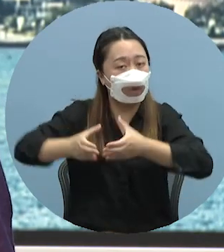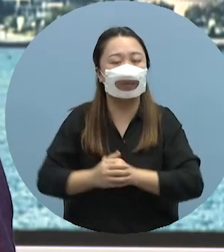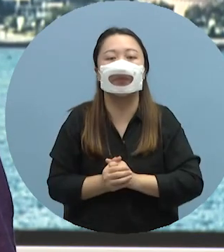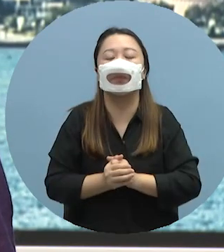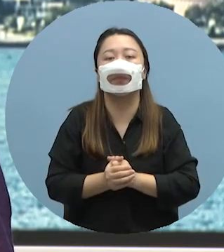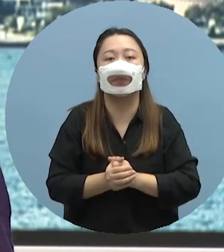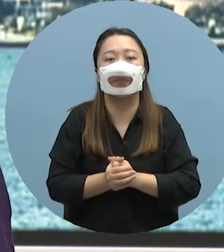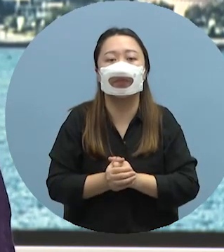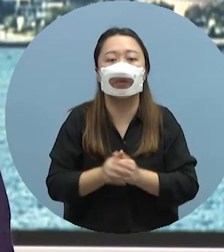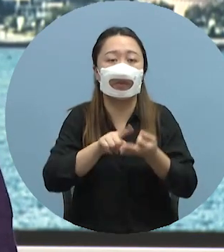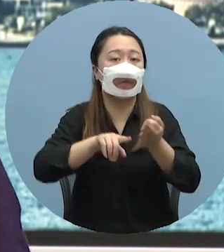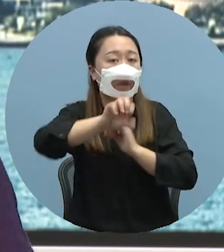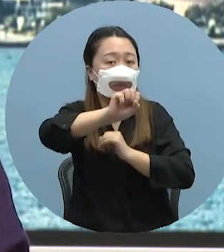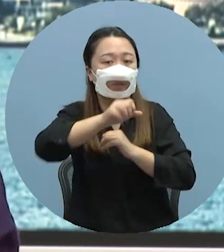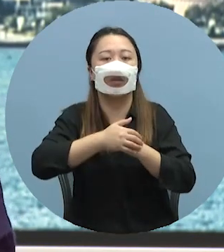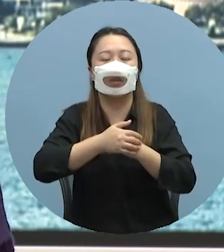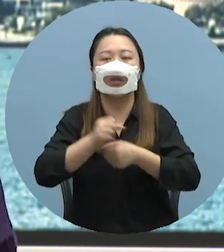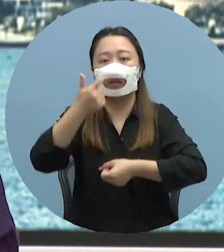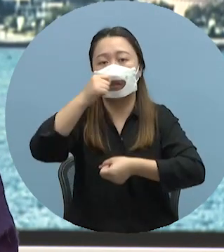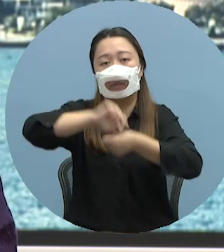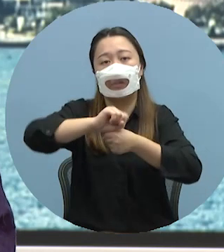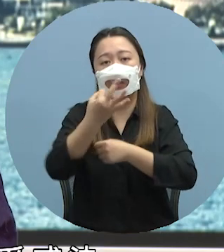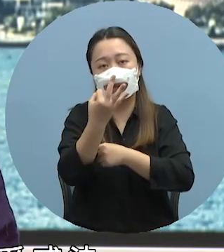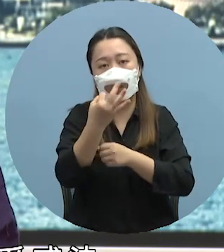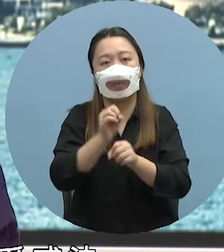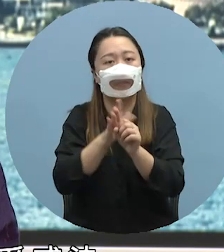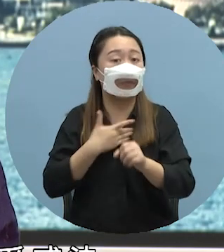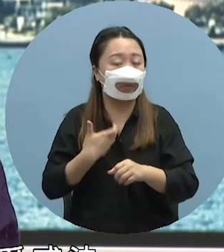就係shuffle 嗰間咧，仲有新增3個個案啦。